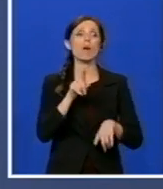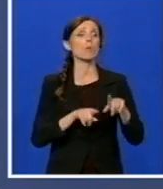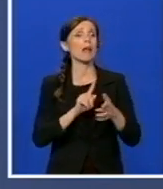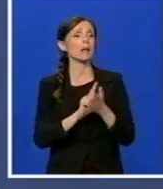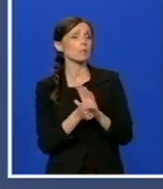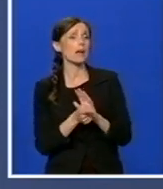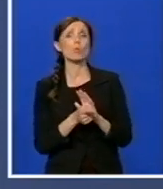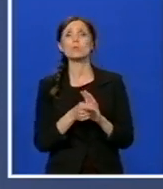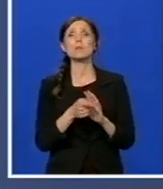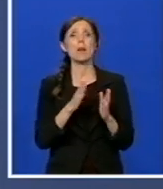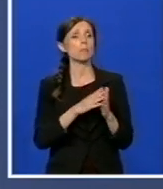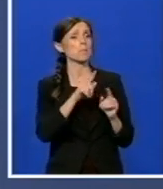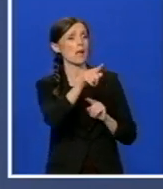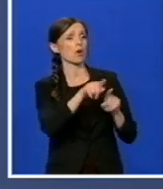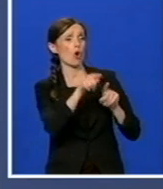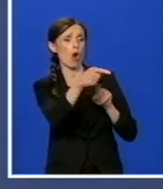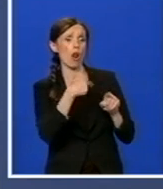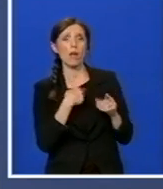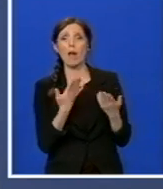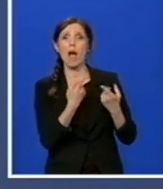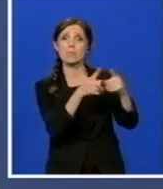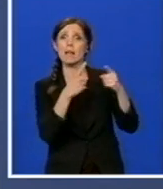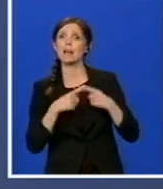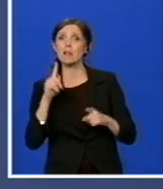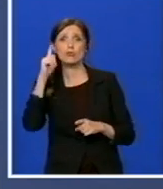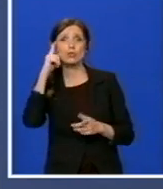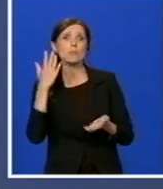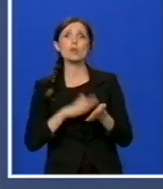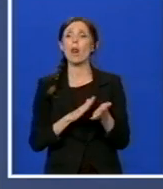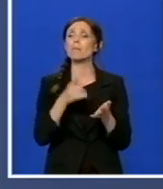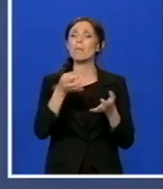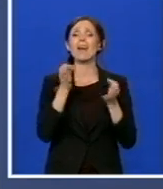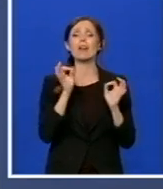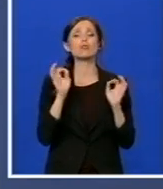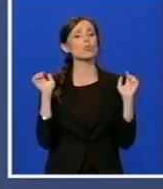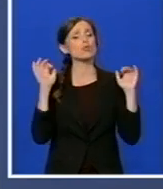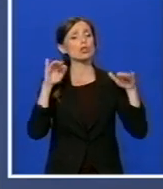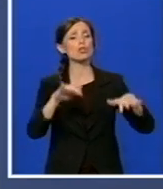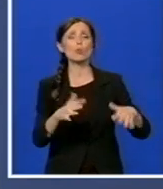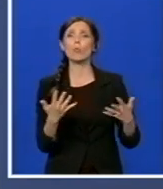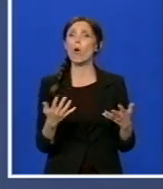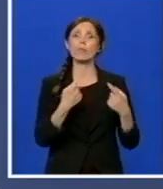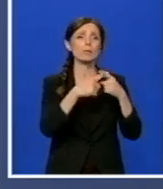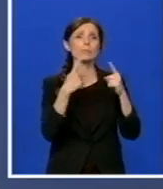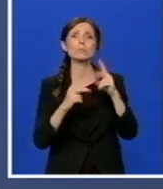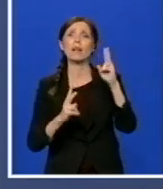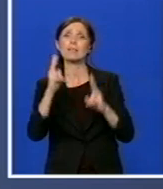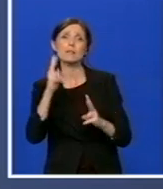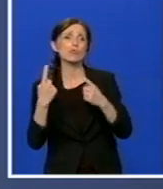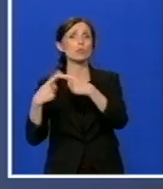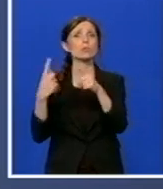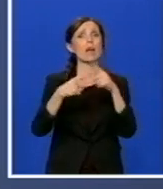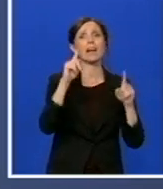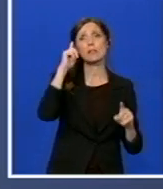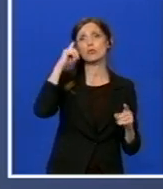i drugačija mišljenja. Svaki naš stručni skup je prepun različitih diskusija na različitim poljima. Opet napominjem,